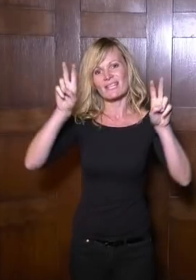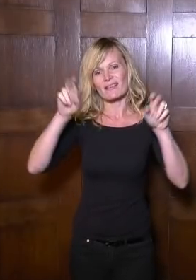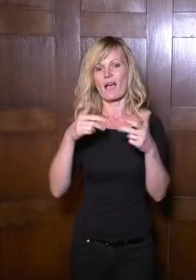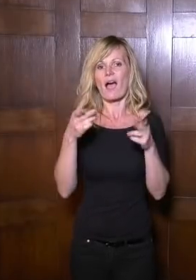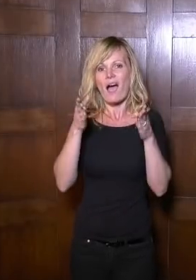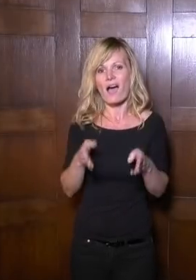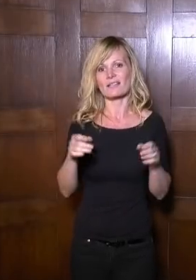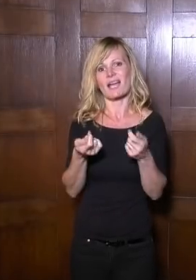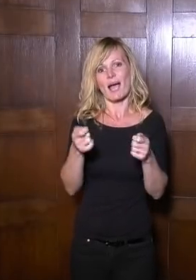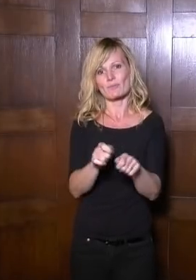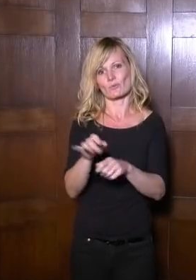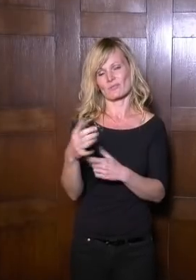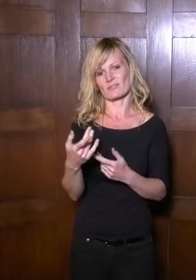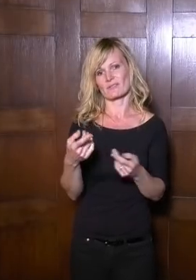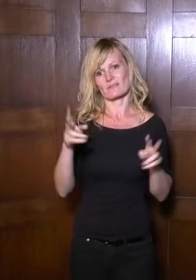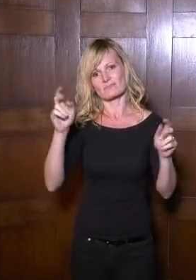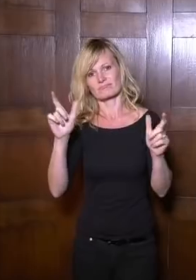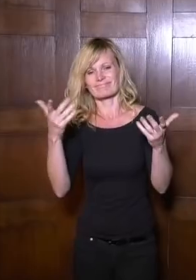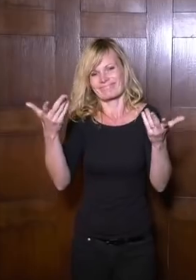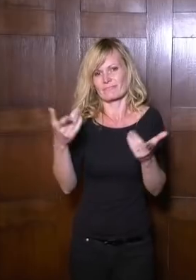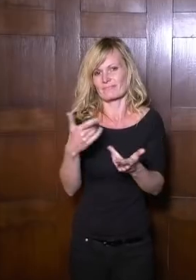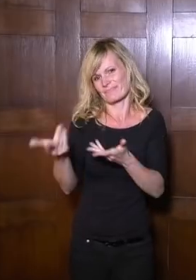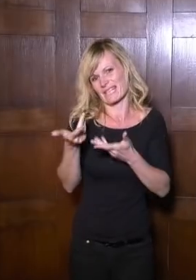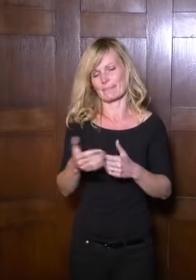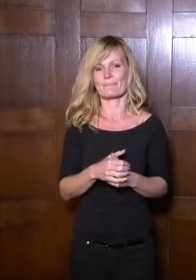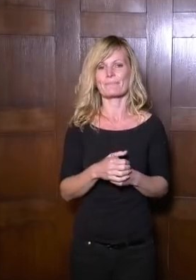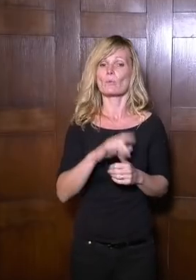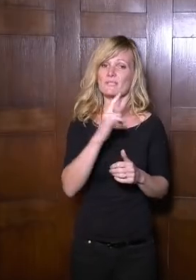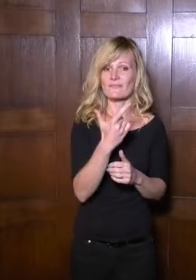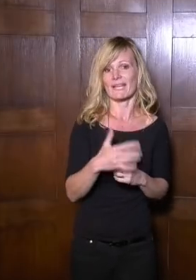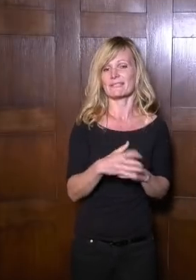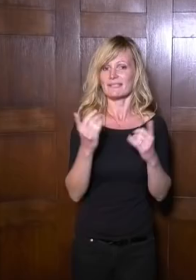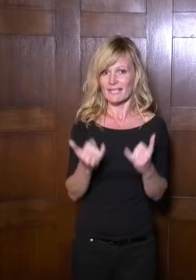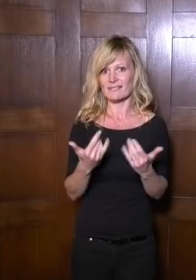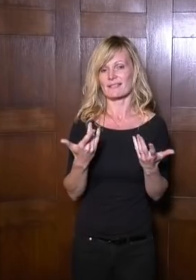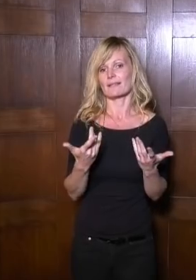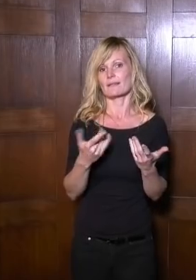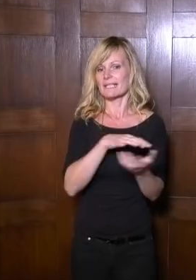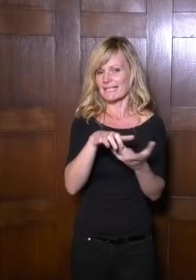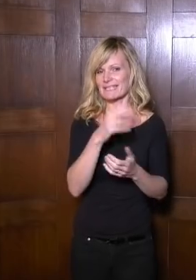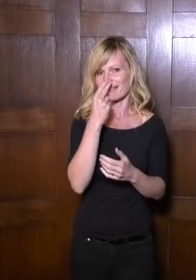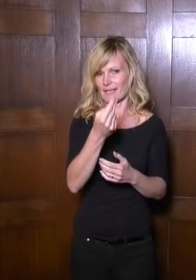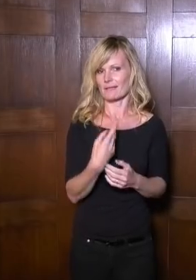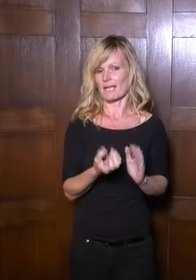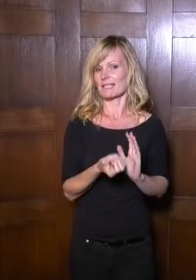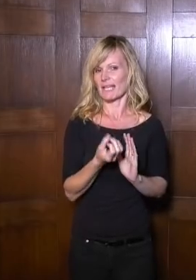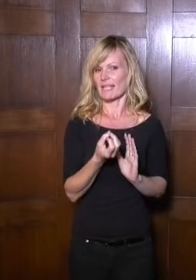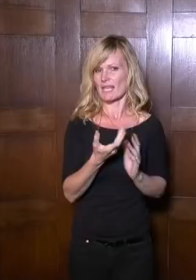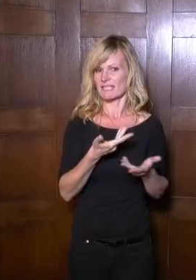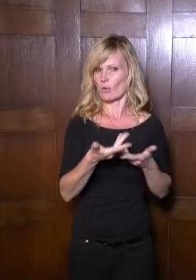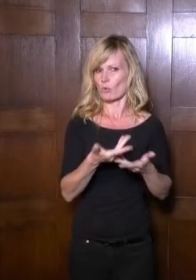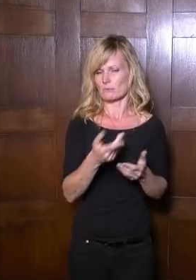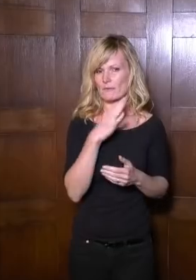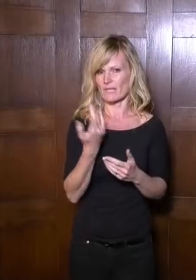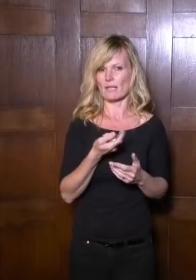für die Schülerinnen dazu bieten. Und nur noch eine kleine zweite Sache, und zwar, wir haben jetzt durch die Krise gesehen, wir waren digitalisiert, wir hatten viele Geld